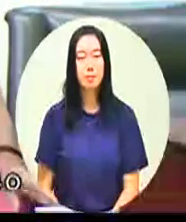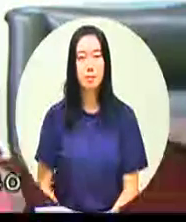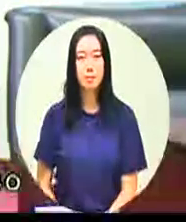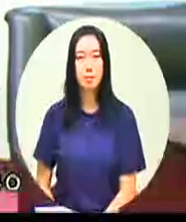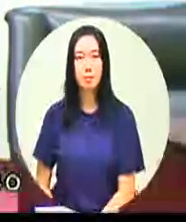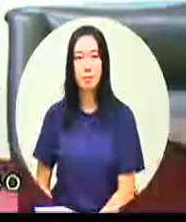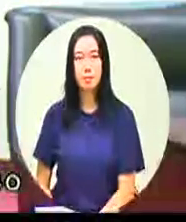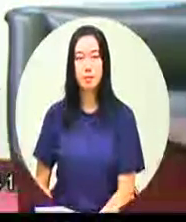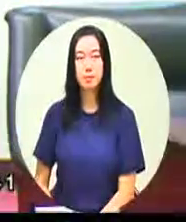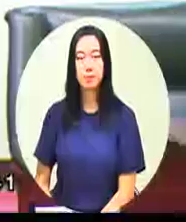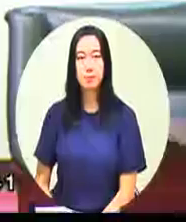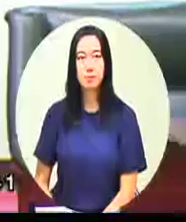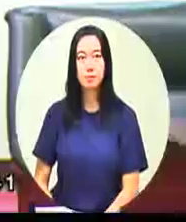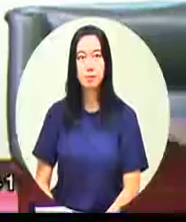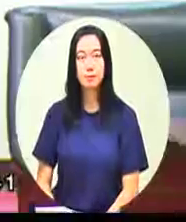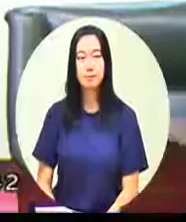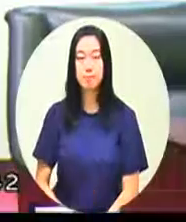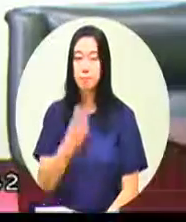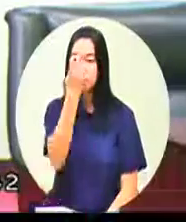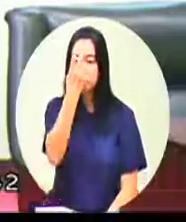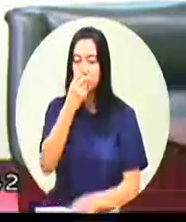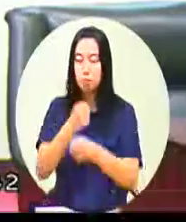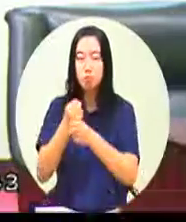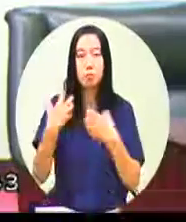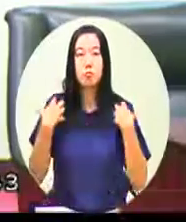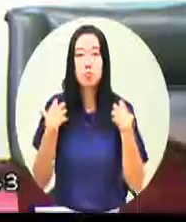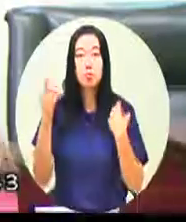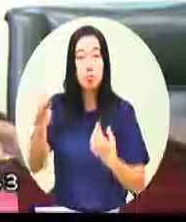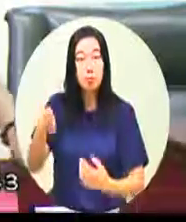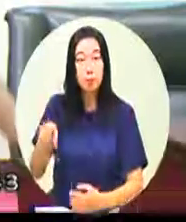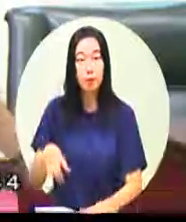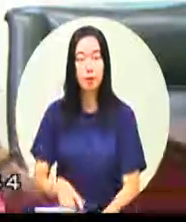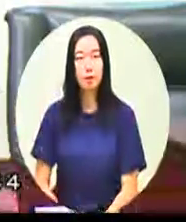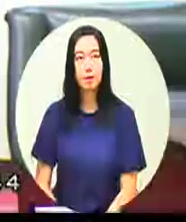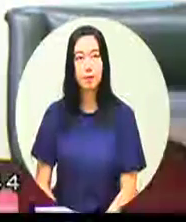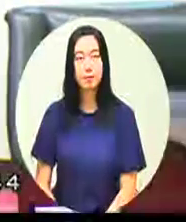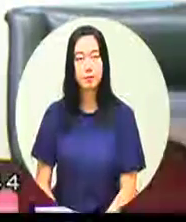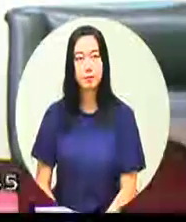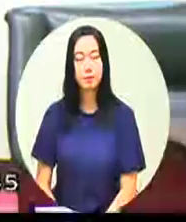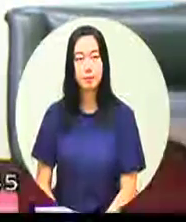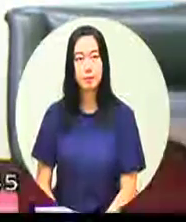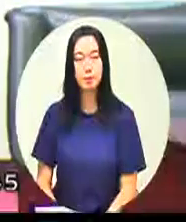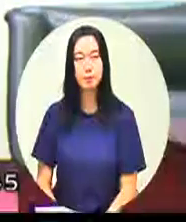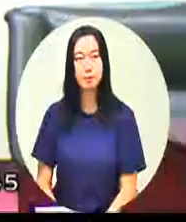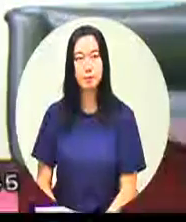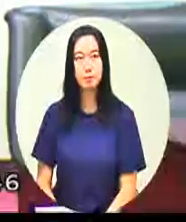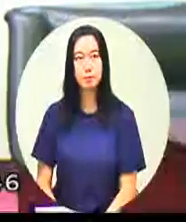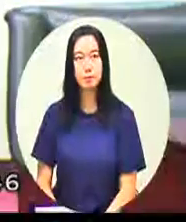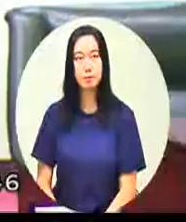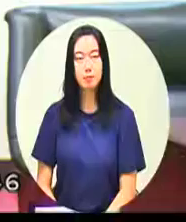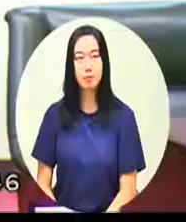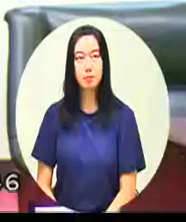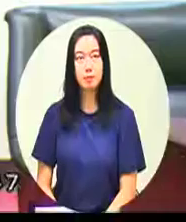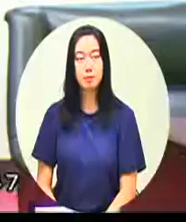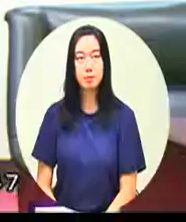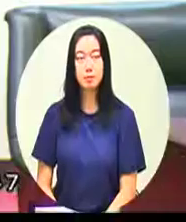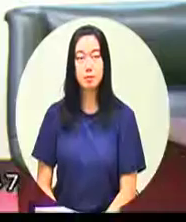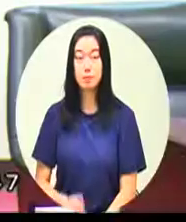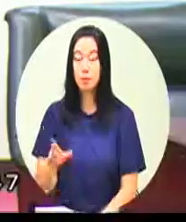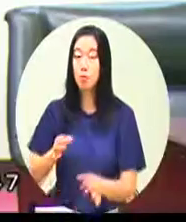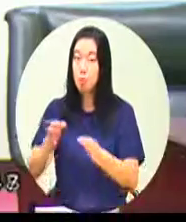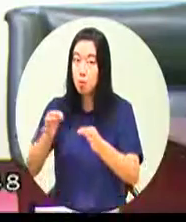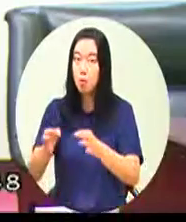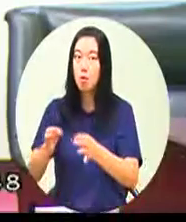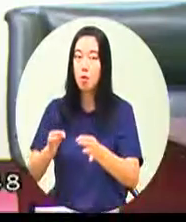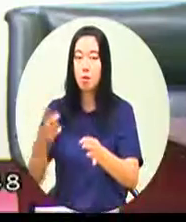位是哪个单位？我要请教局长，因为咱有一寡啊，咱的贸易商嘛，哈，咱